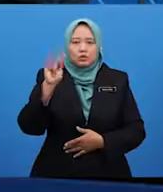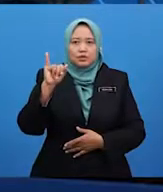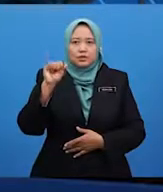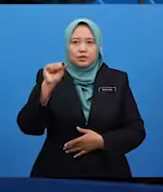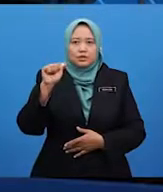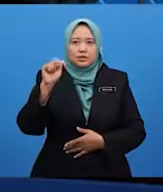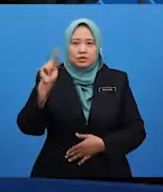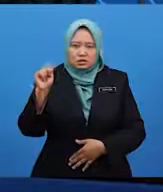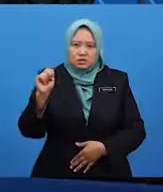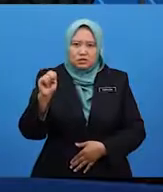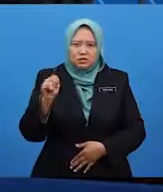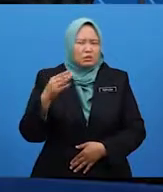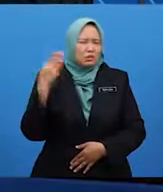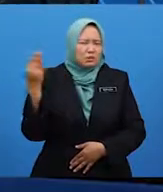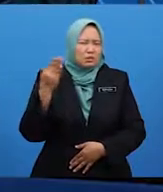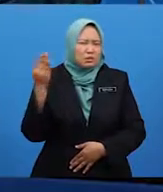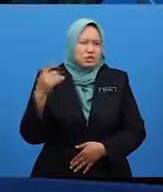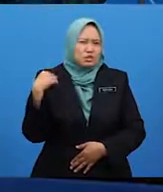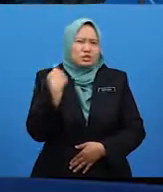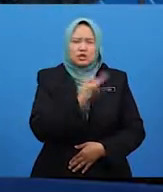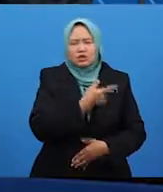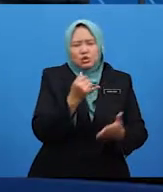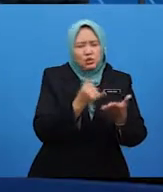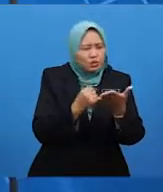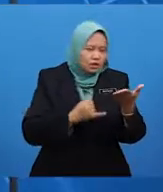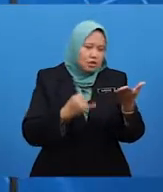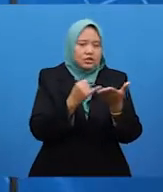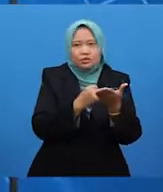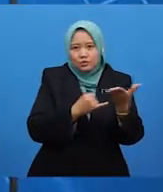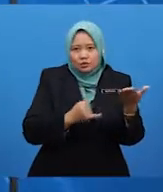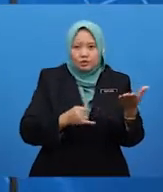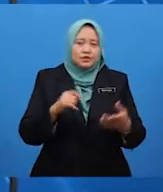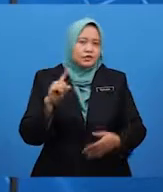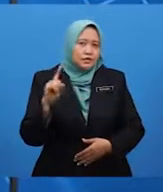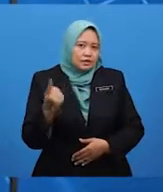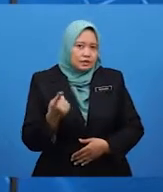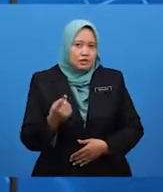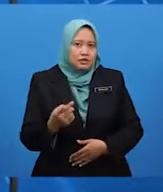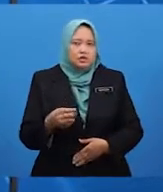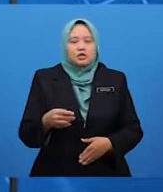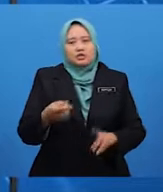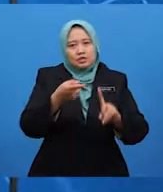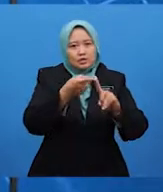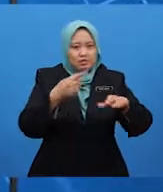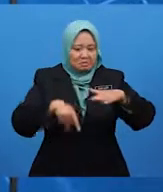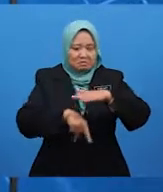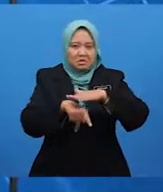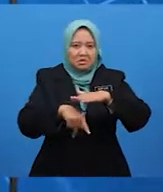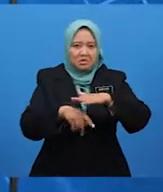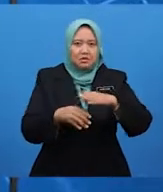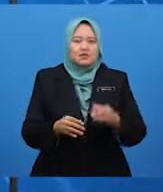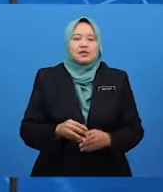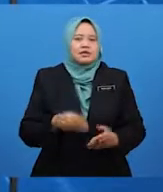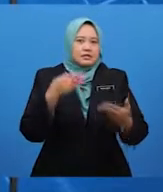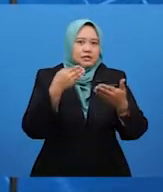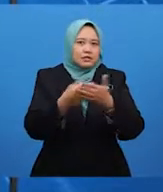Cikgu Don. Buat Adika lagi kita dah diajar. Melukis. Ya, betul. Okey, dari prasekolah sampailah ke sekolah menengah,